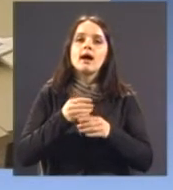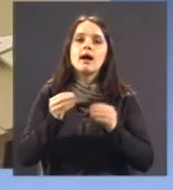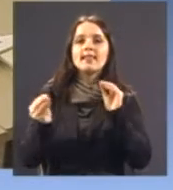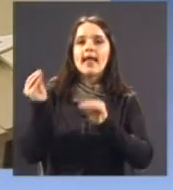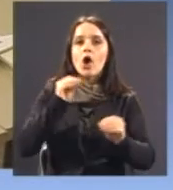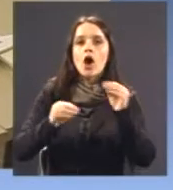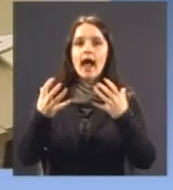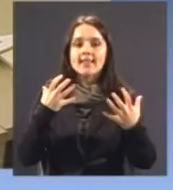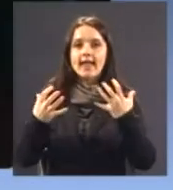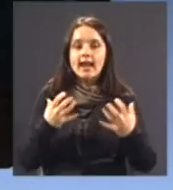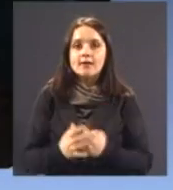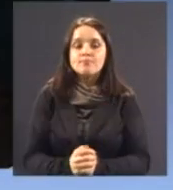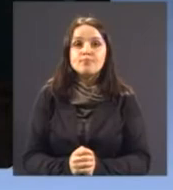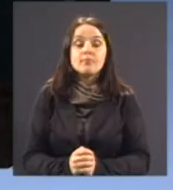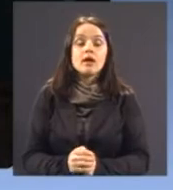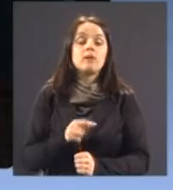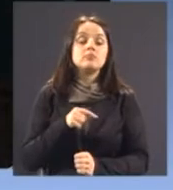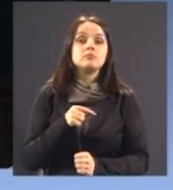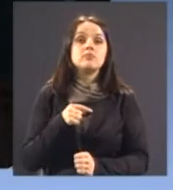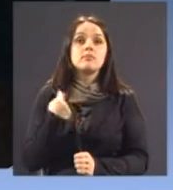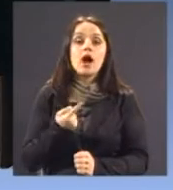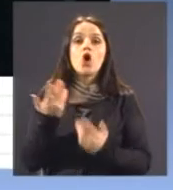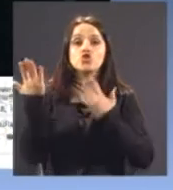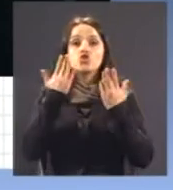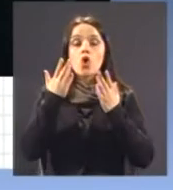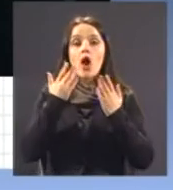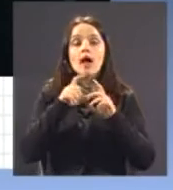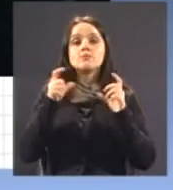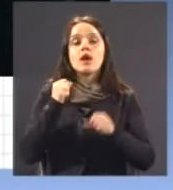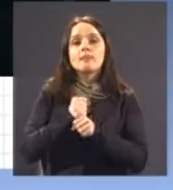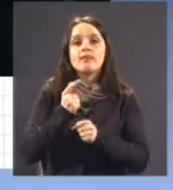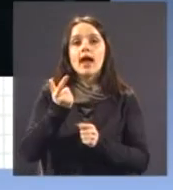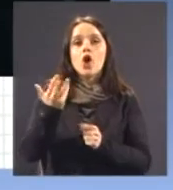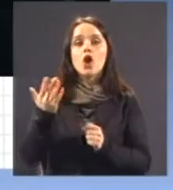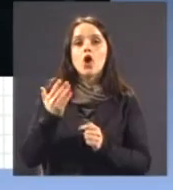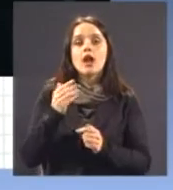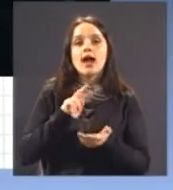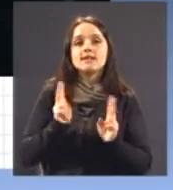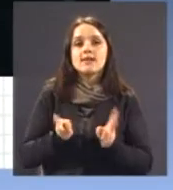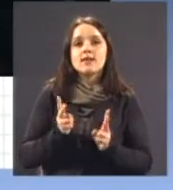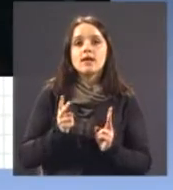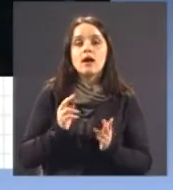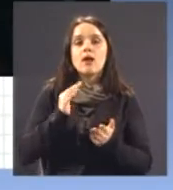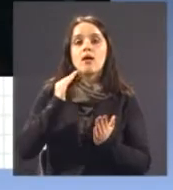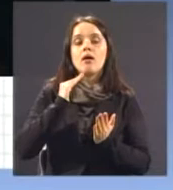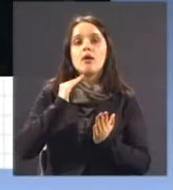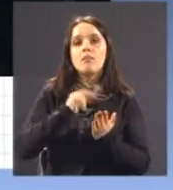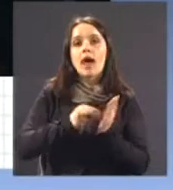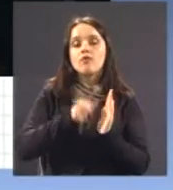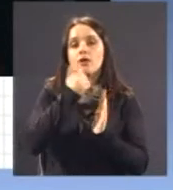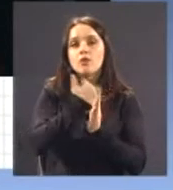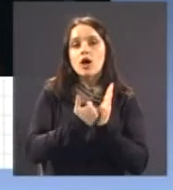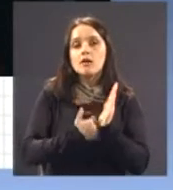da smo mi kao škola napravili nekoliko nastavnih planova i programa i to u skladu sa, odnosno polazeći